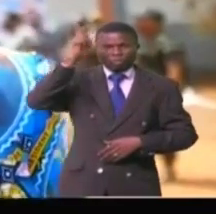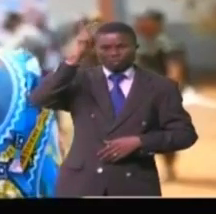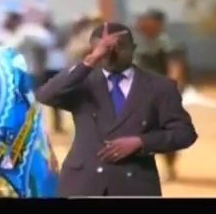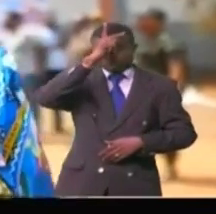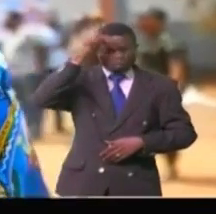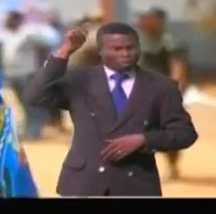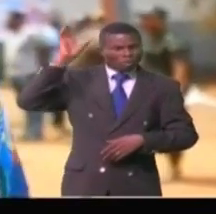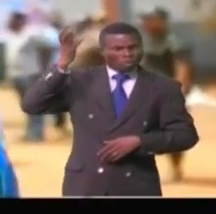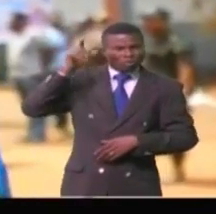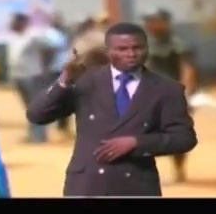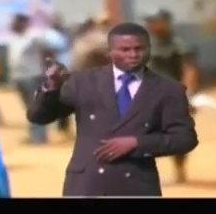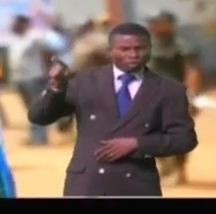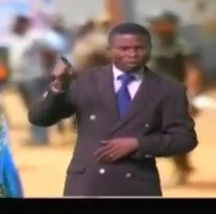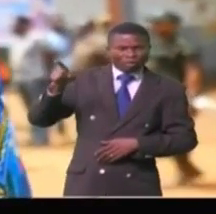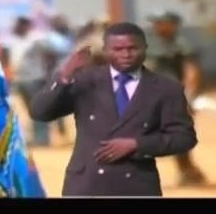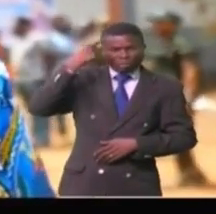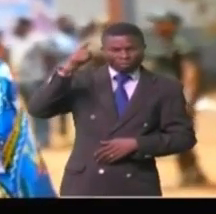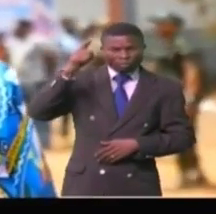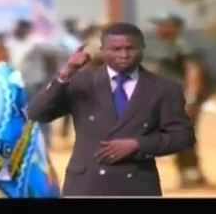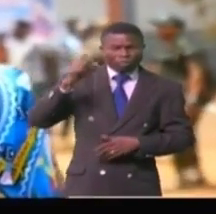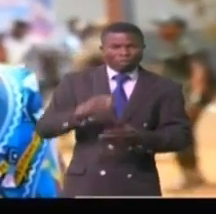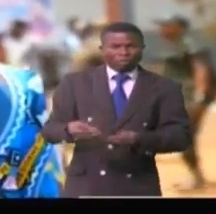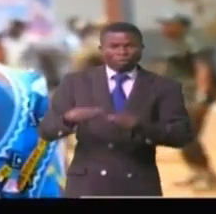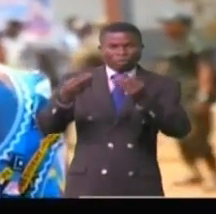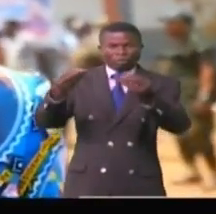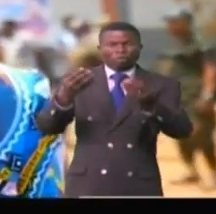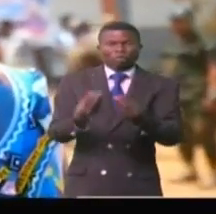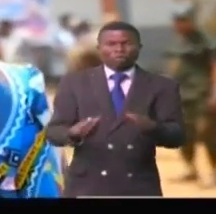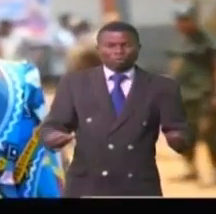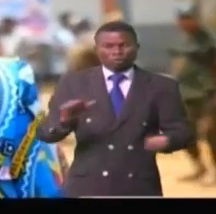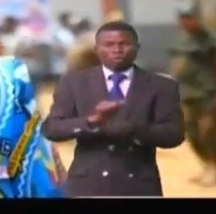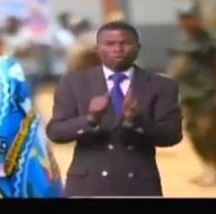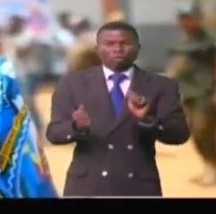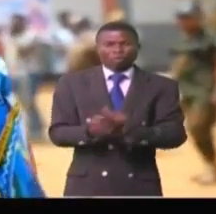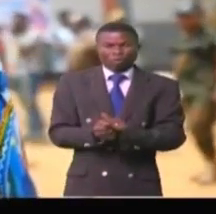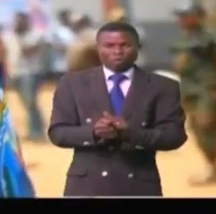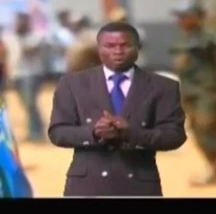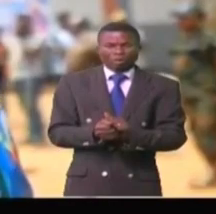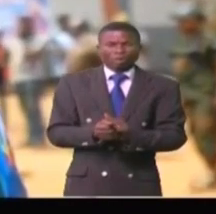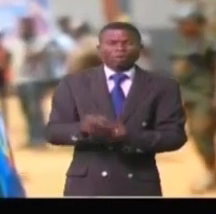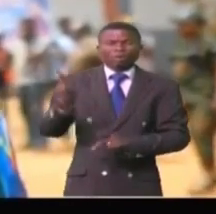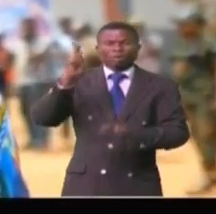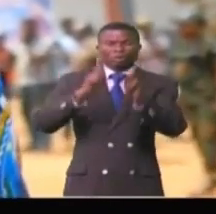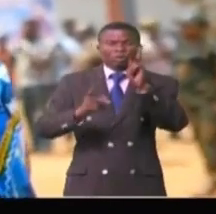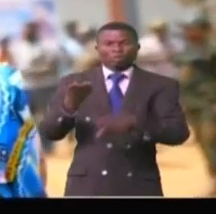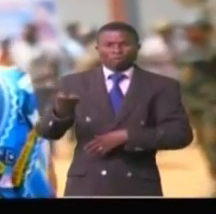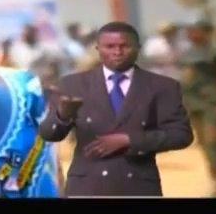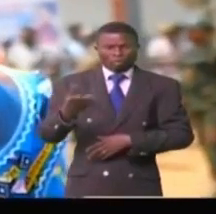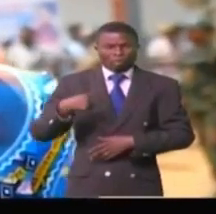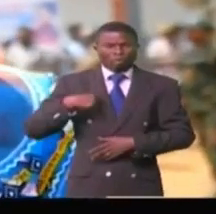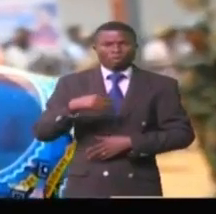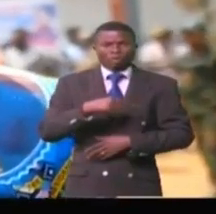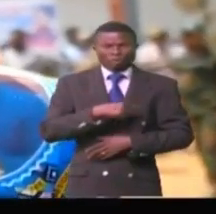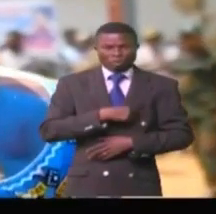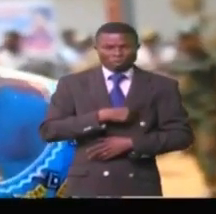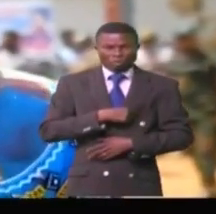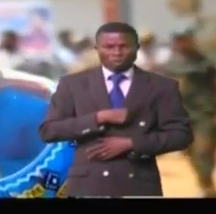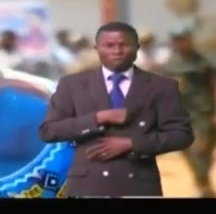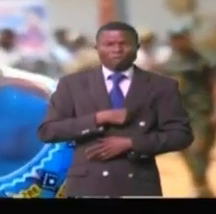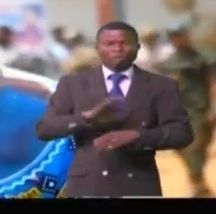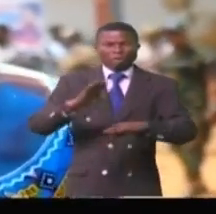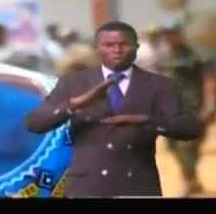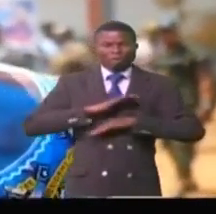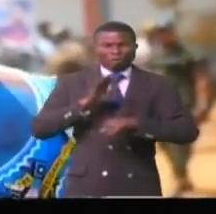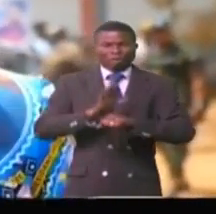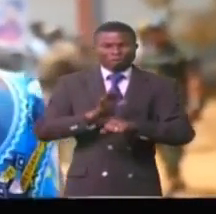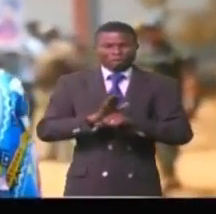profond pour devoir donner des solutions aux problèmes de ses concitoyens. Et donc, nous sommes très satisfaits